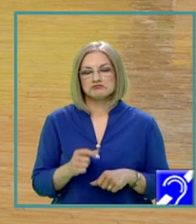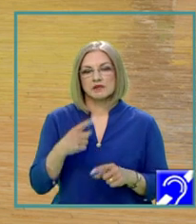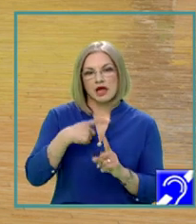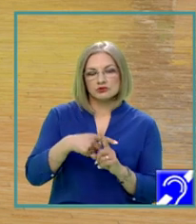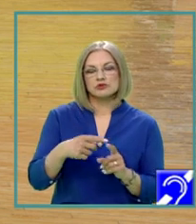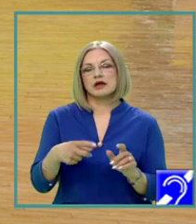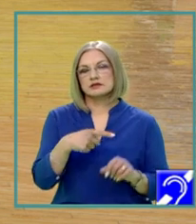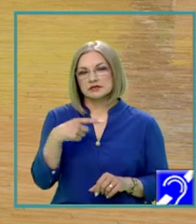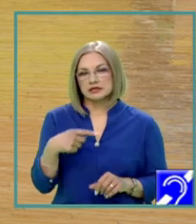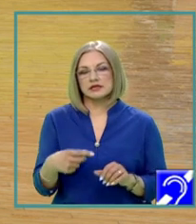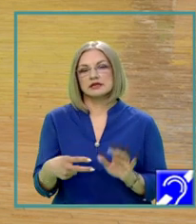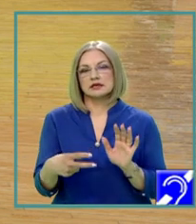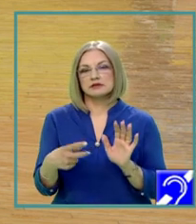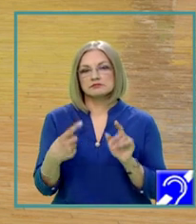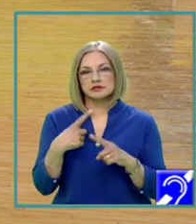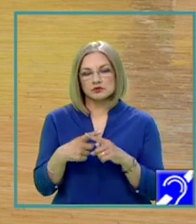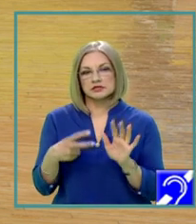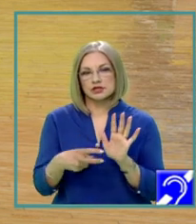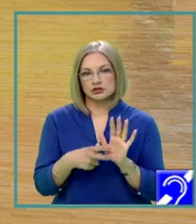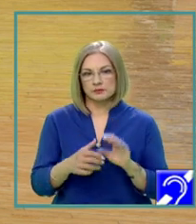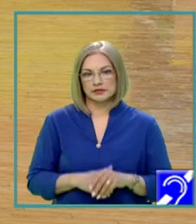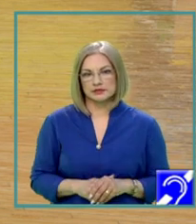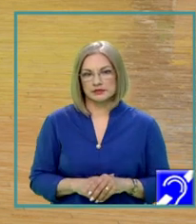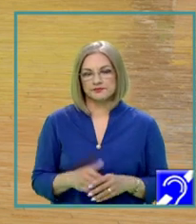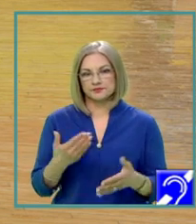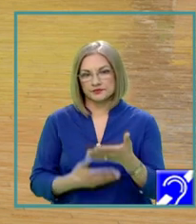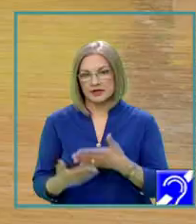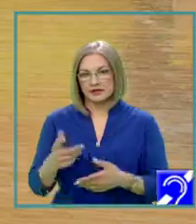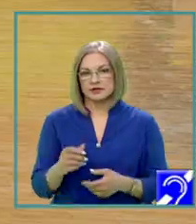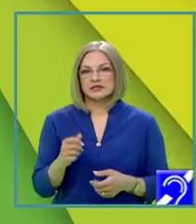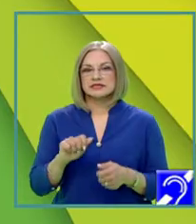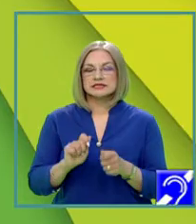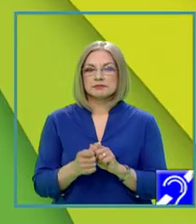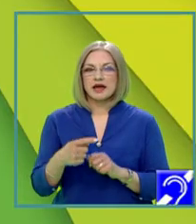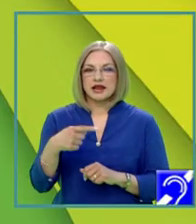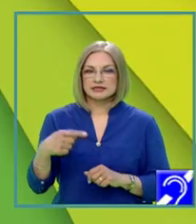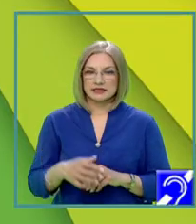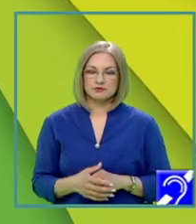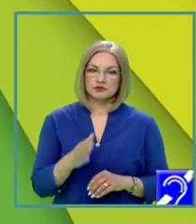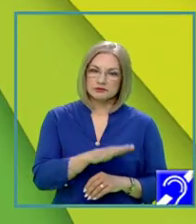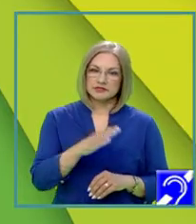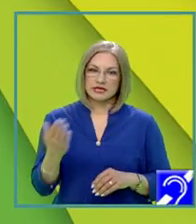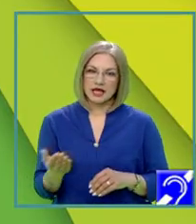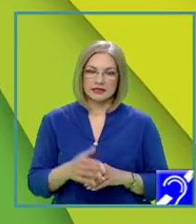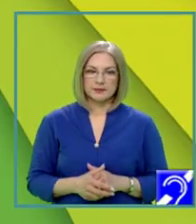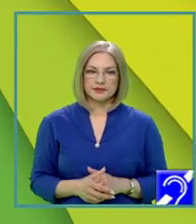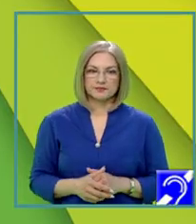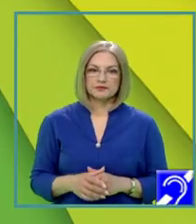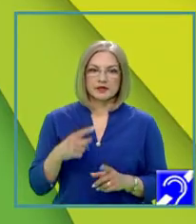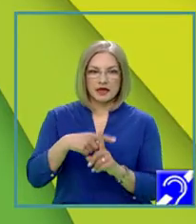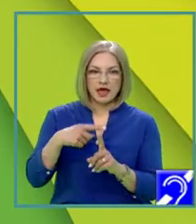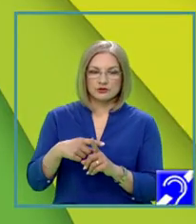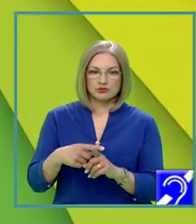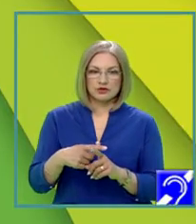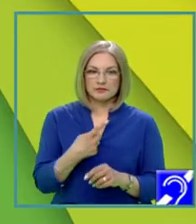împărțire trecerea dintre membru în altul prin schimbarea semnului prin urmare adunăm membru cu membru pe